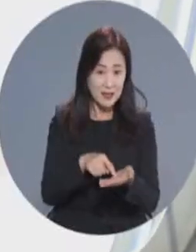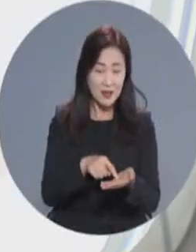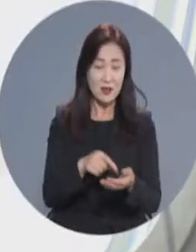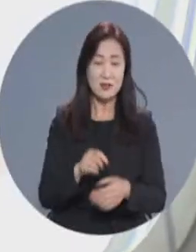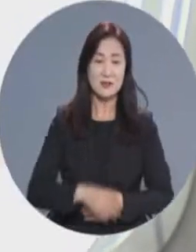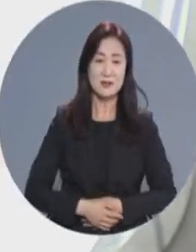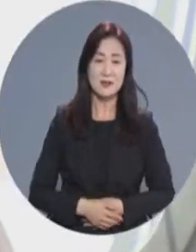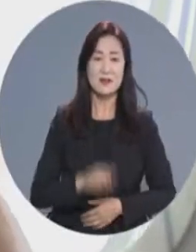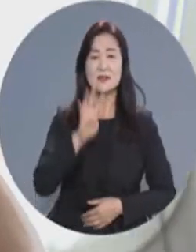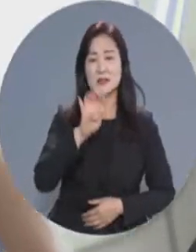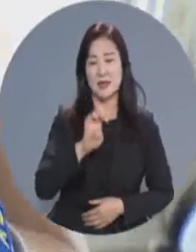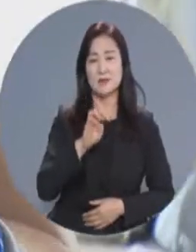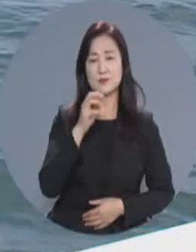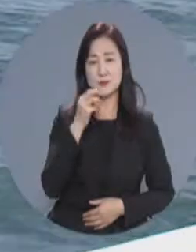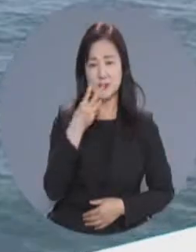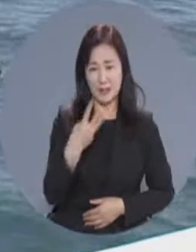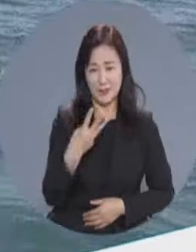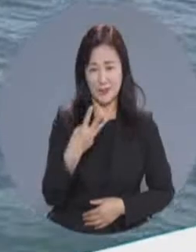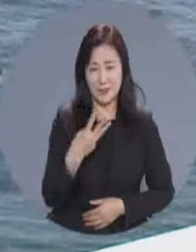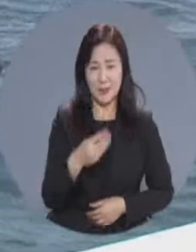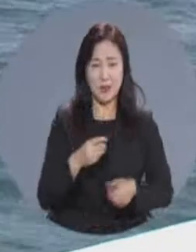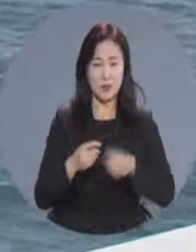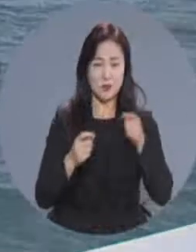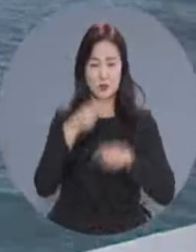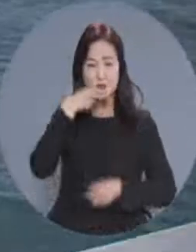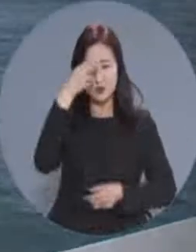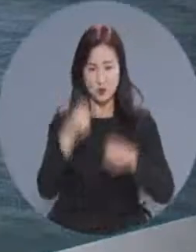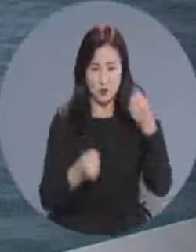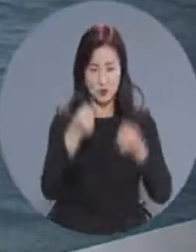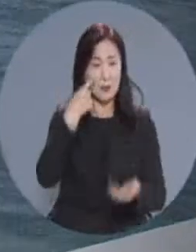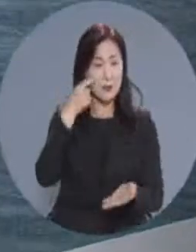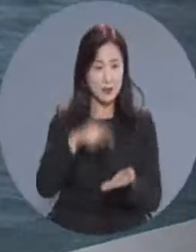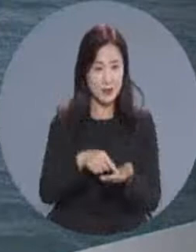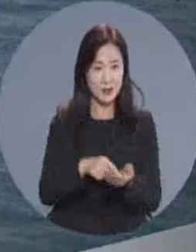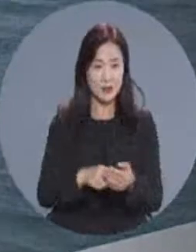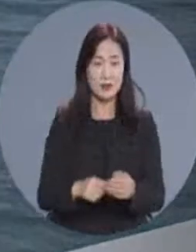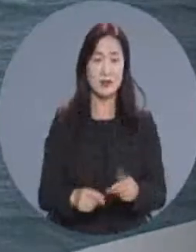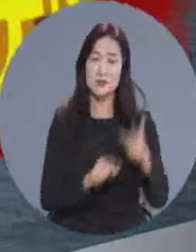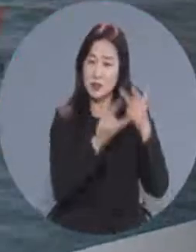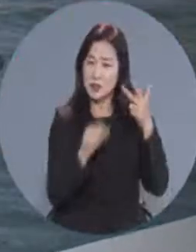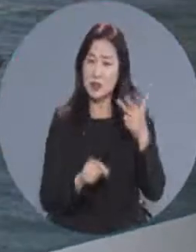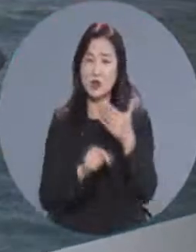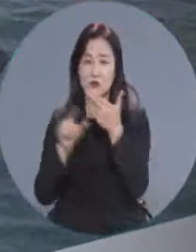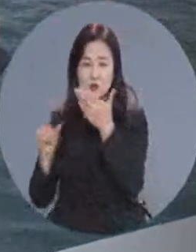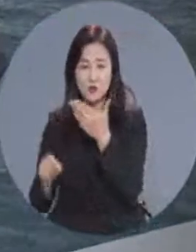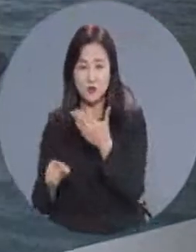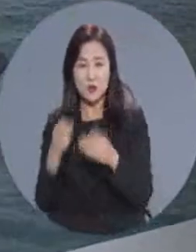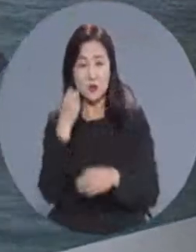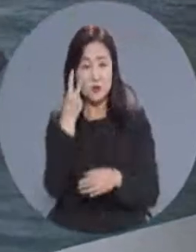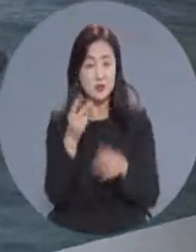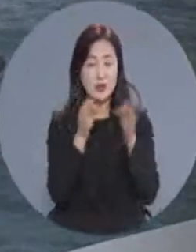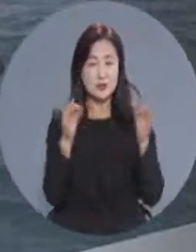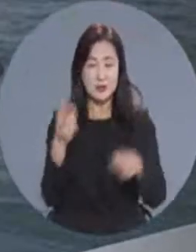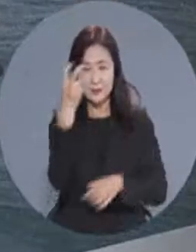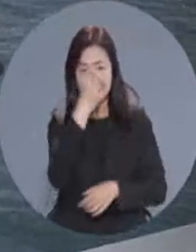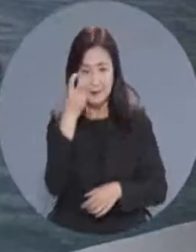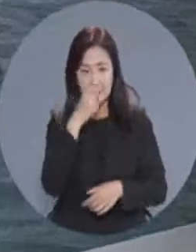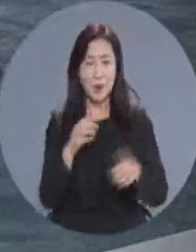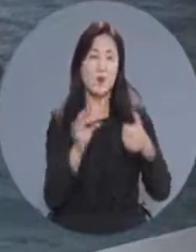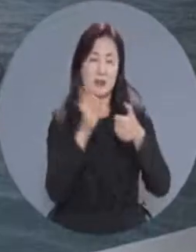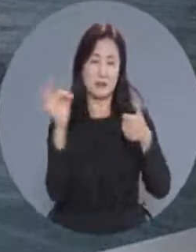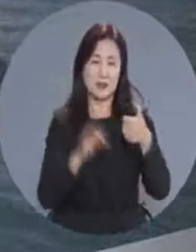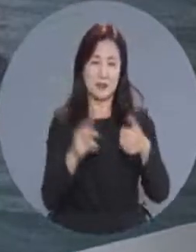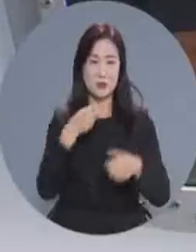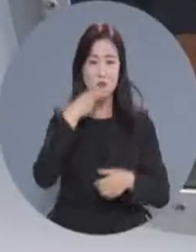선박은 43척입니다. 여름 성수기인 7월부터 9월까지 단속된 음주운항 건수가 전체의 50%를